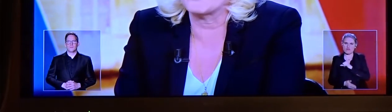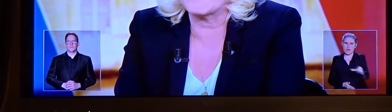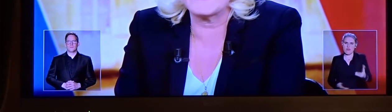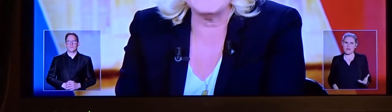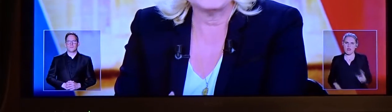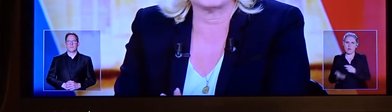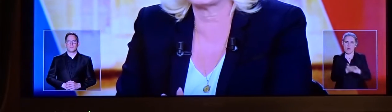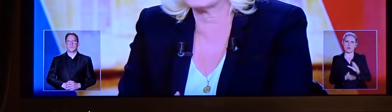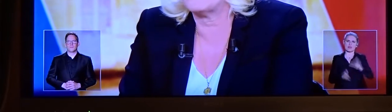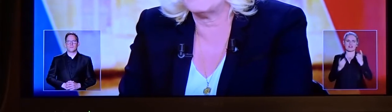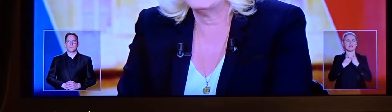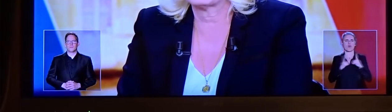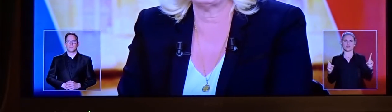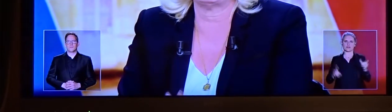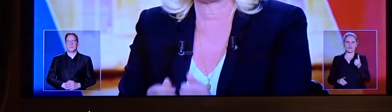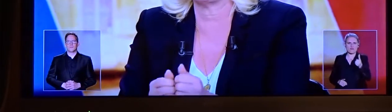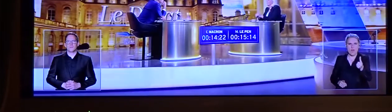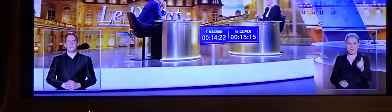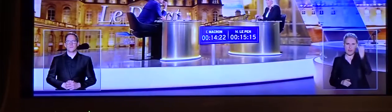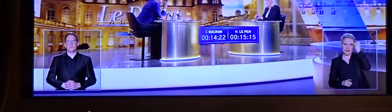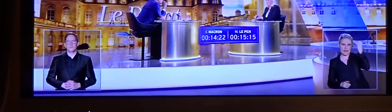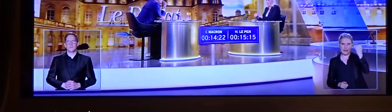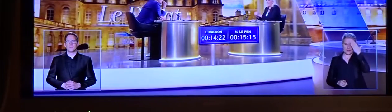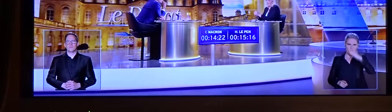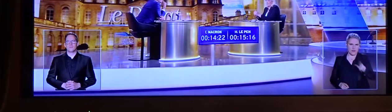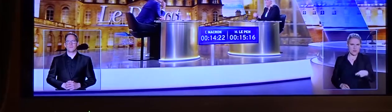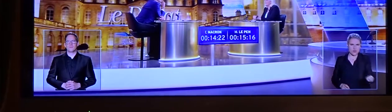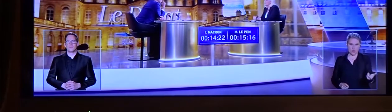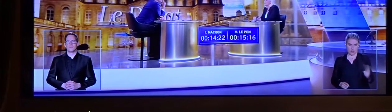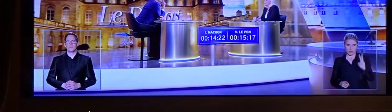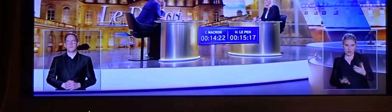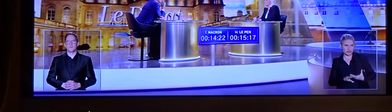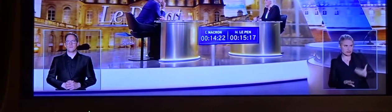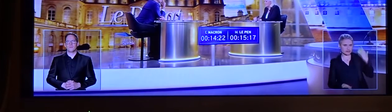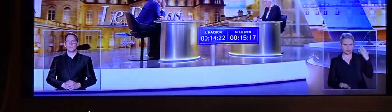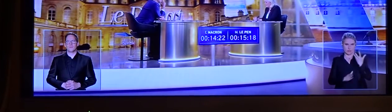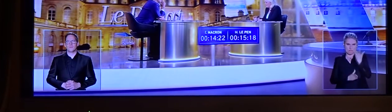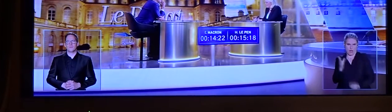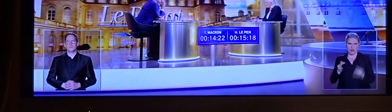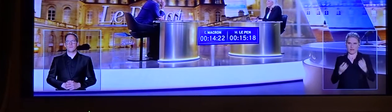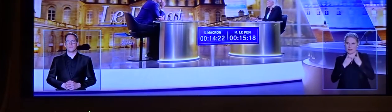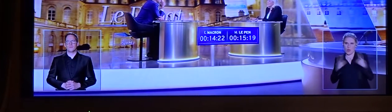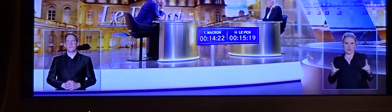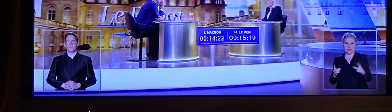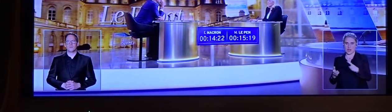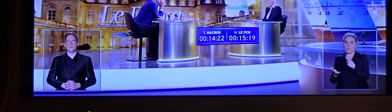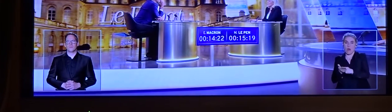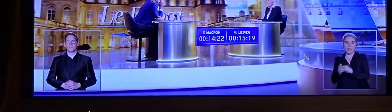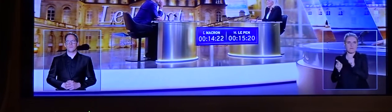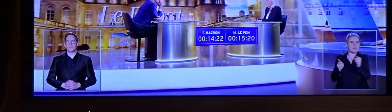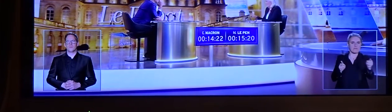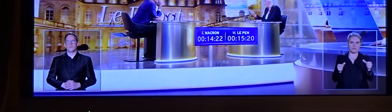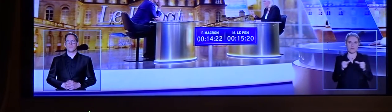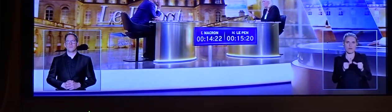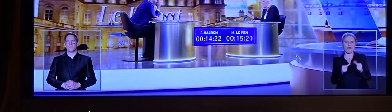de la démocratie dont vous saviez qu'elle comblait un déficit démocratique des banques qui avaient l'air de